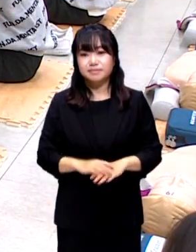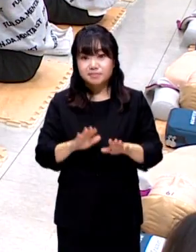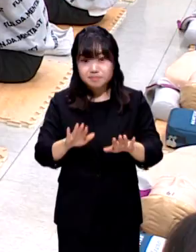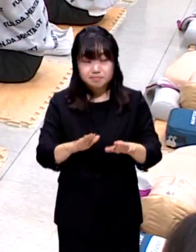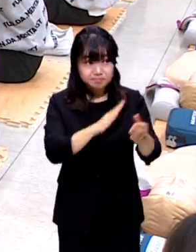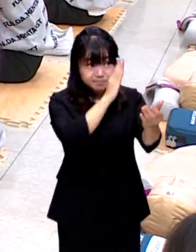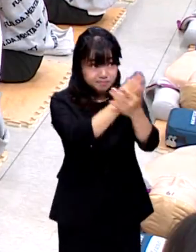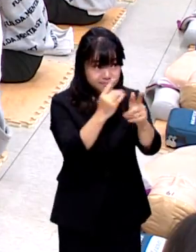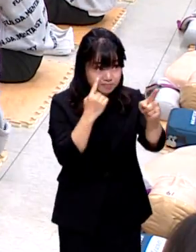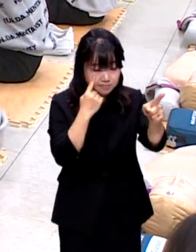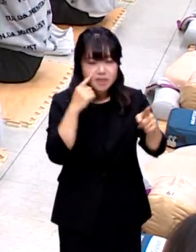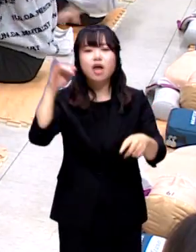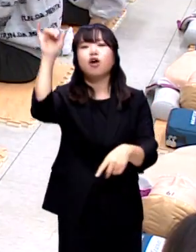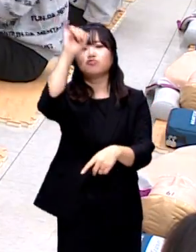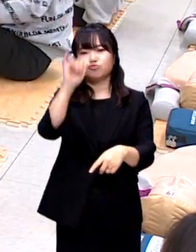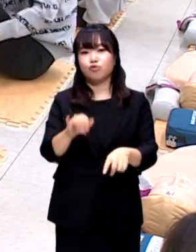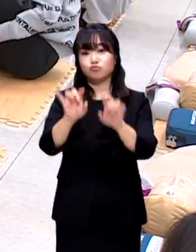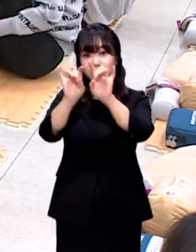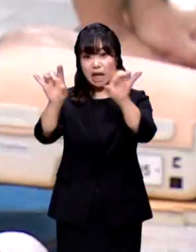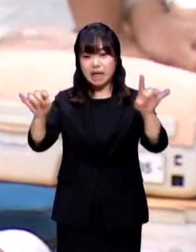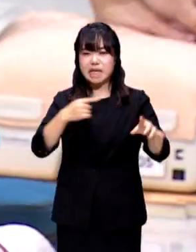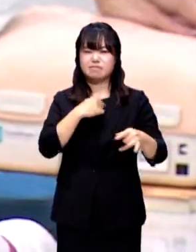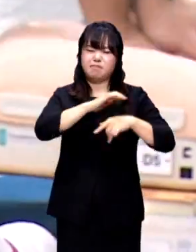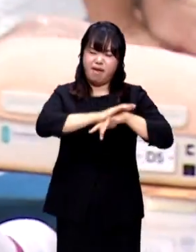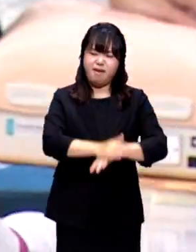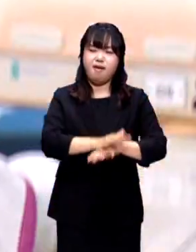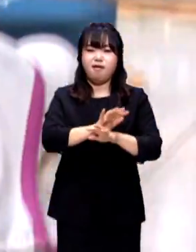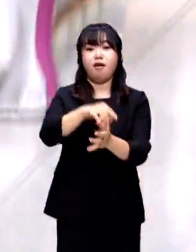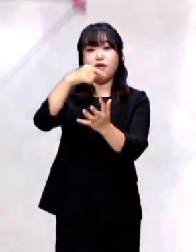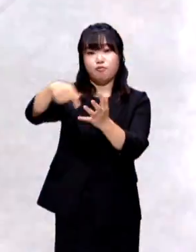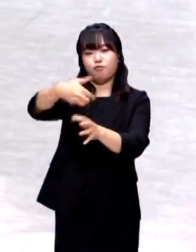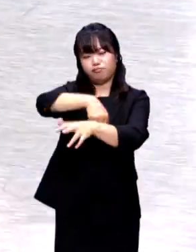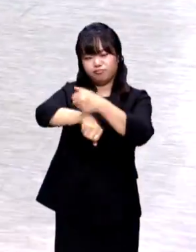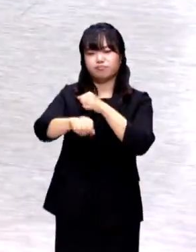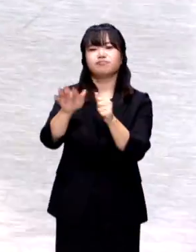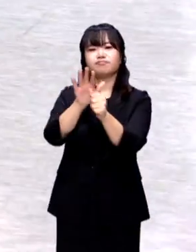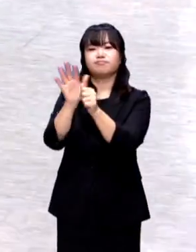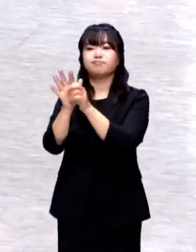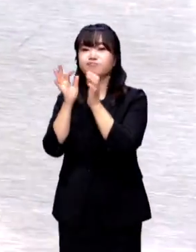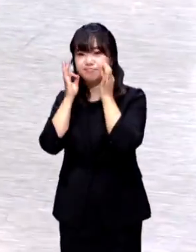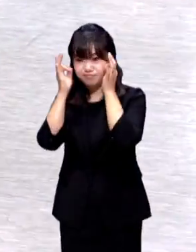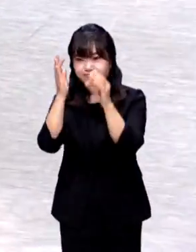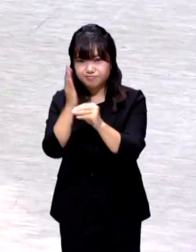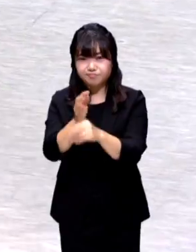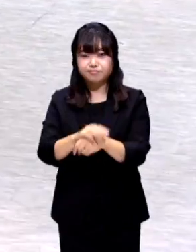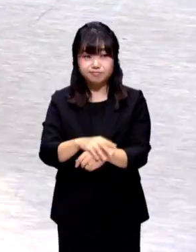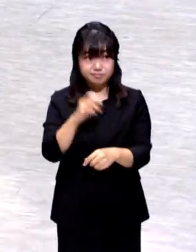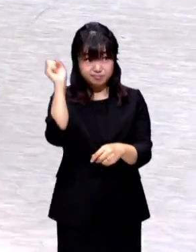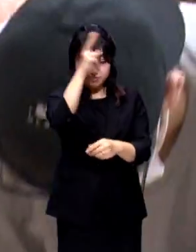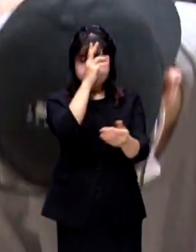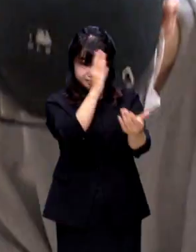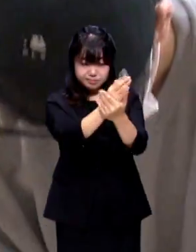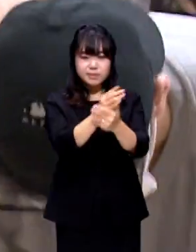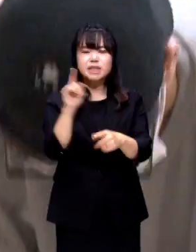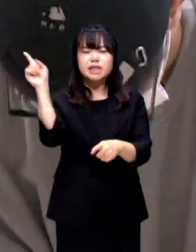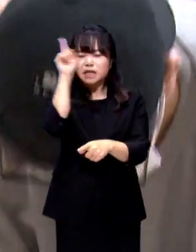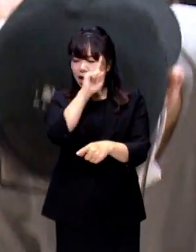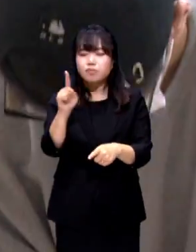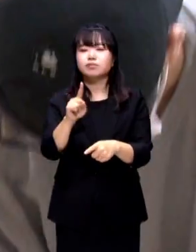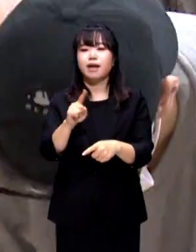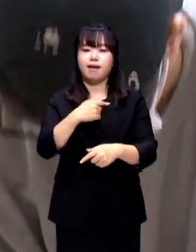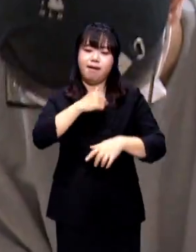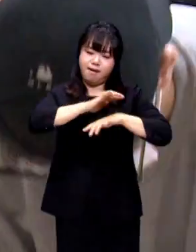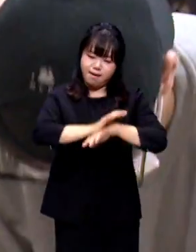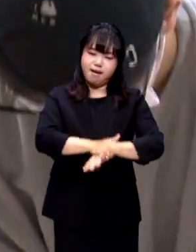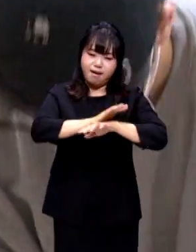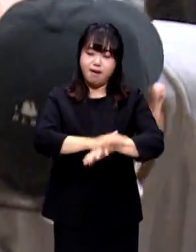사태를 계기로 전국의 자치구마다 심폐소생술 교육 지원에 나섰습니다. 응급 상황 발생 시 주민 누구나